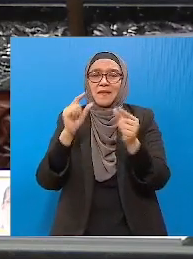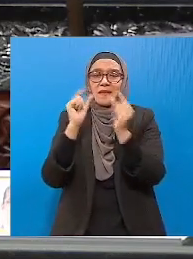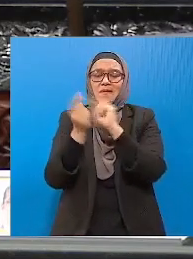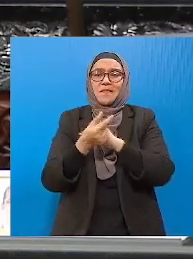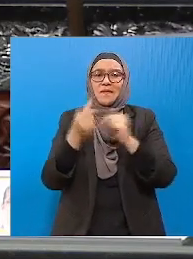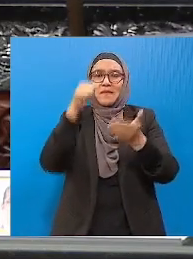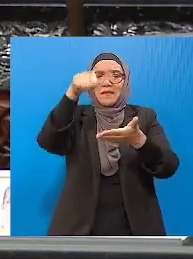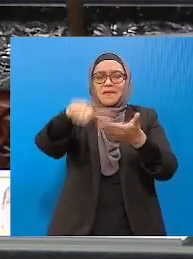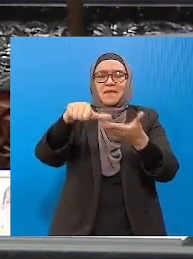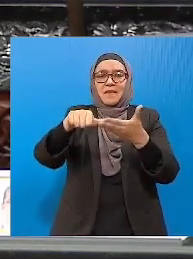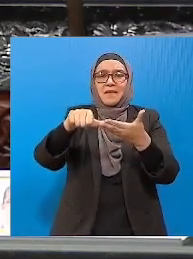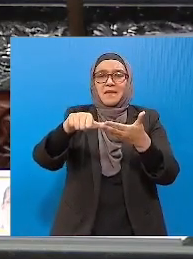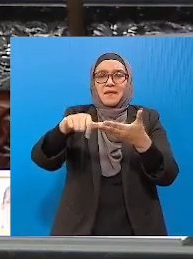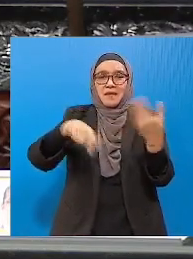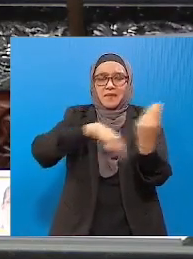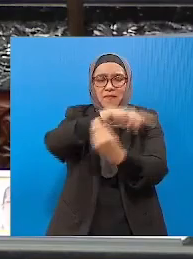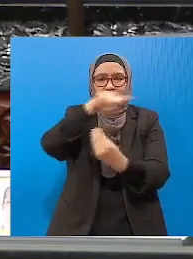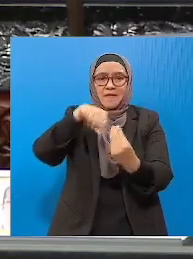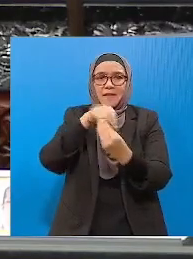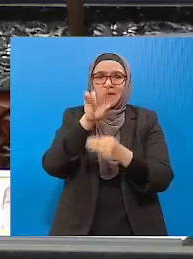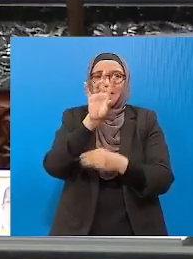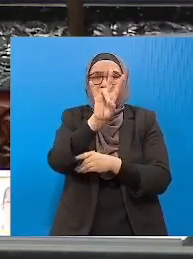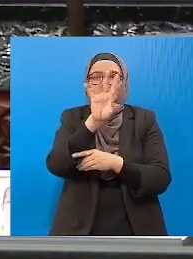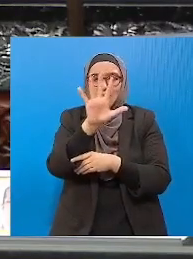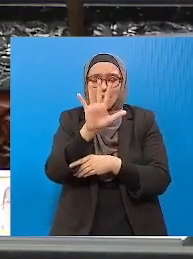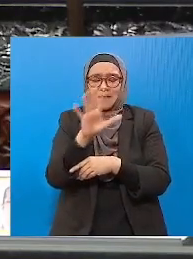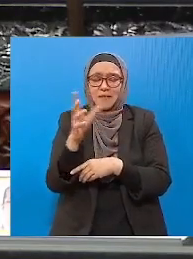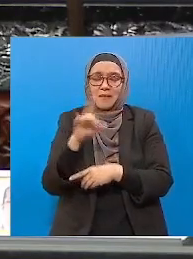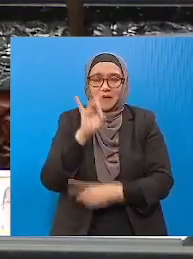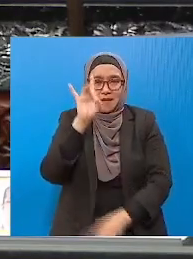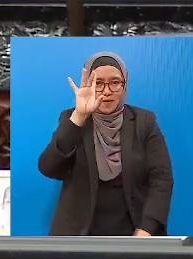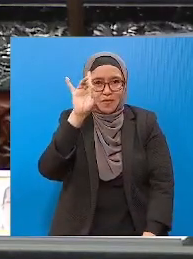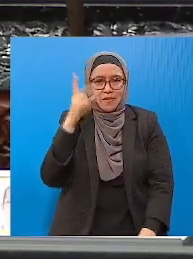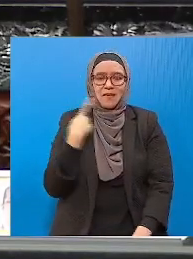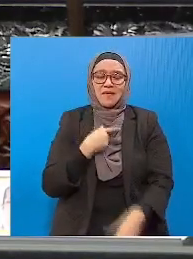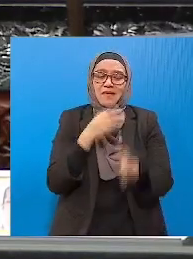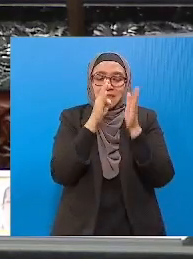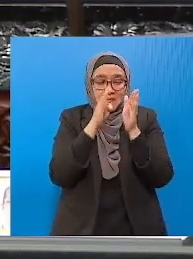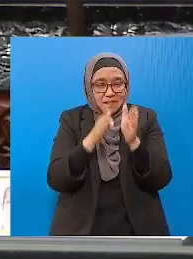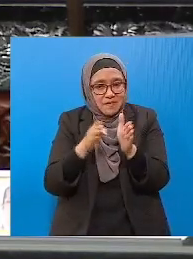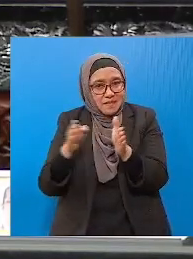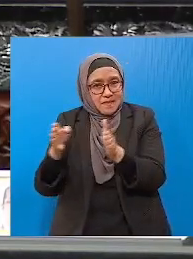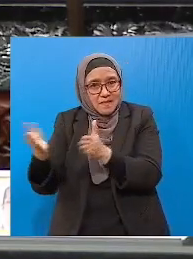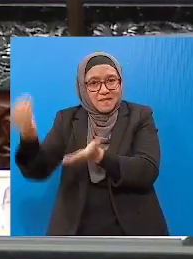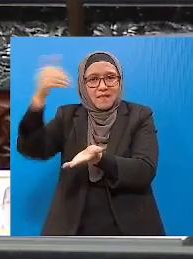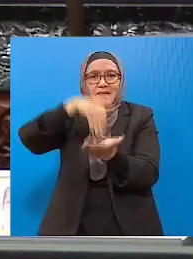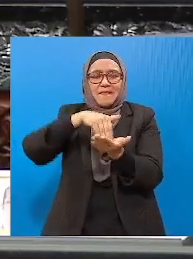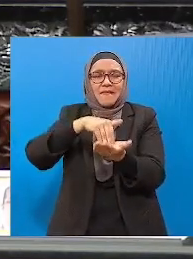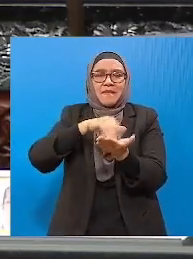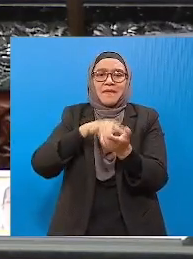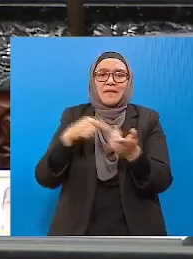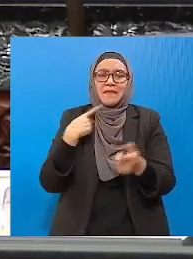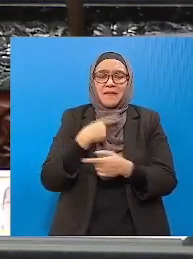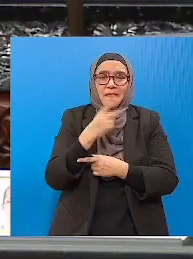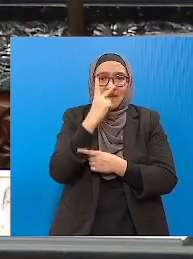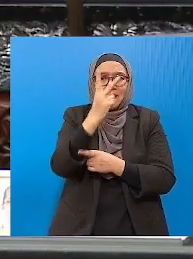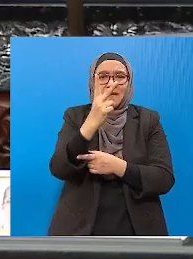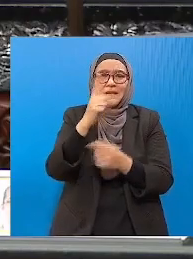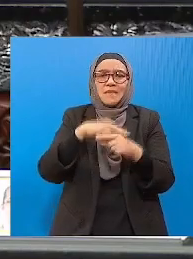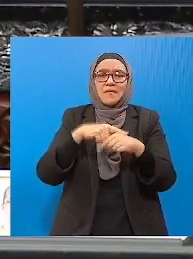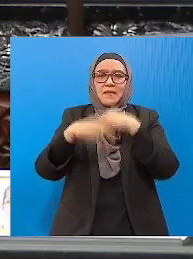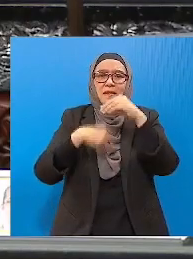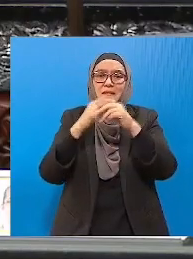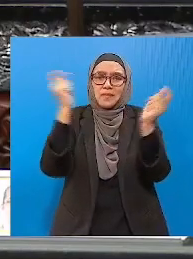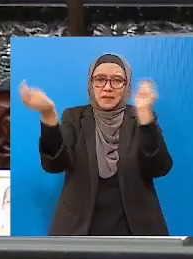tahun 1975 jadi salah kita susun balik kita akan lihat banyak pertukaran guru dan gimana yang disebut hal yang hormat